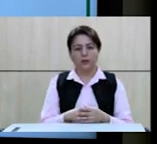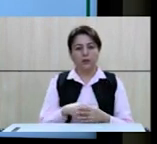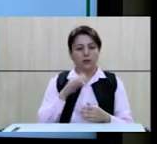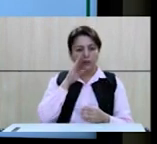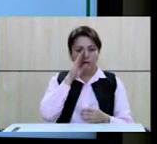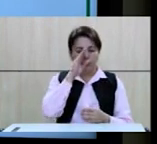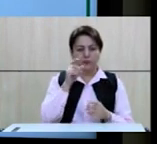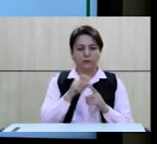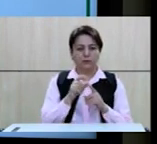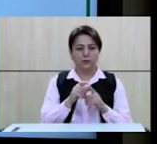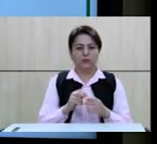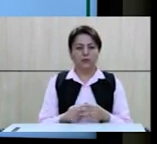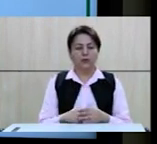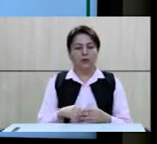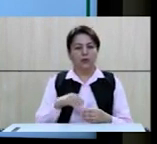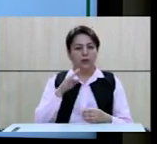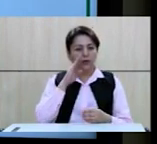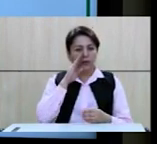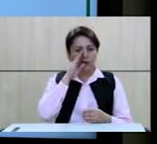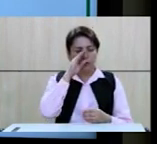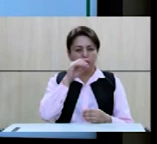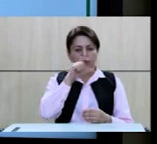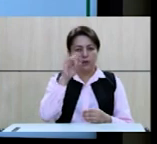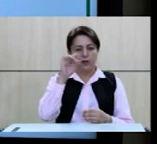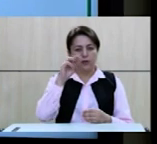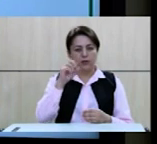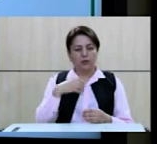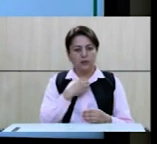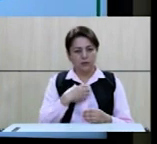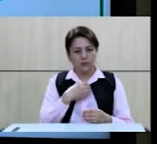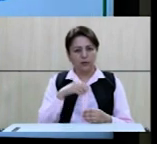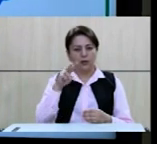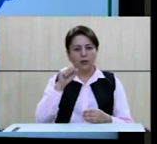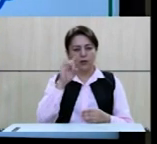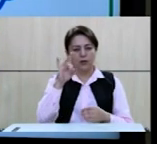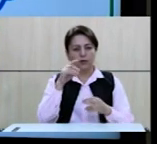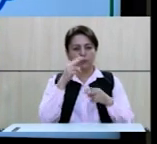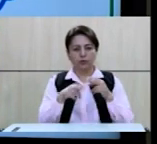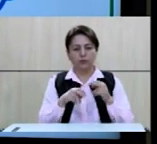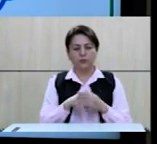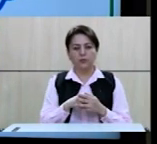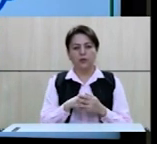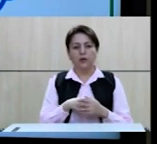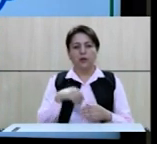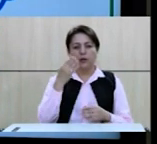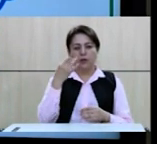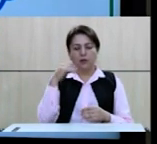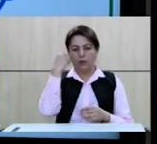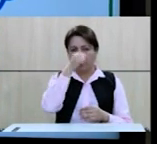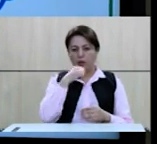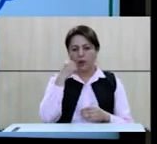Ertalab so'zi. Erta asos, lab qo'shimcha. Yillab